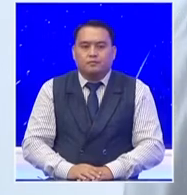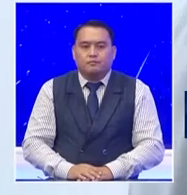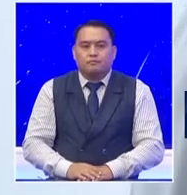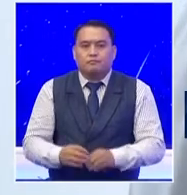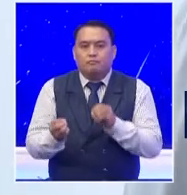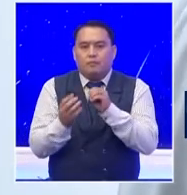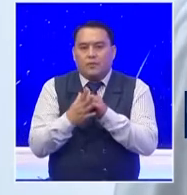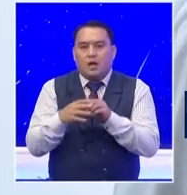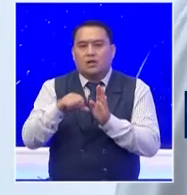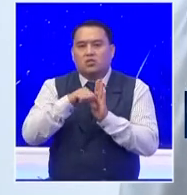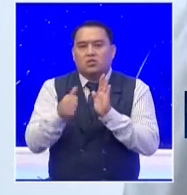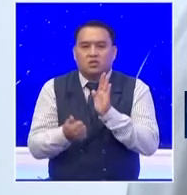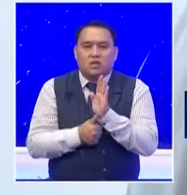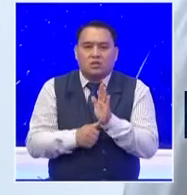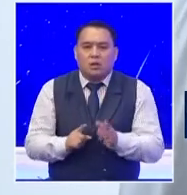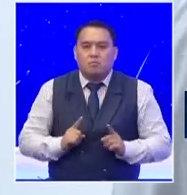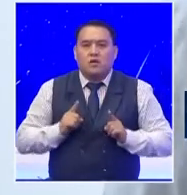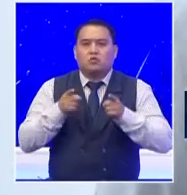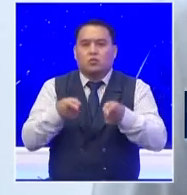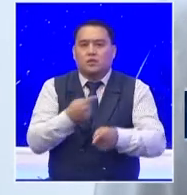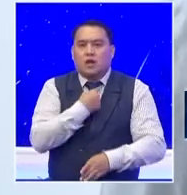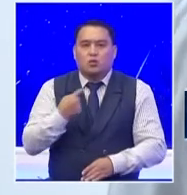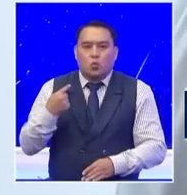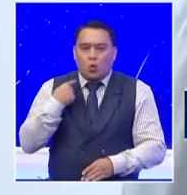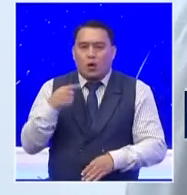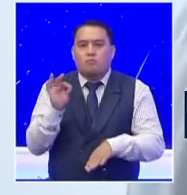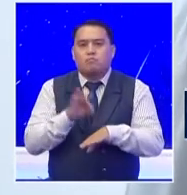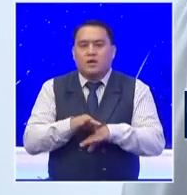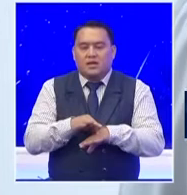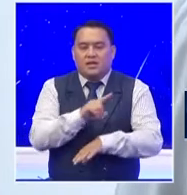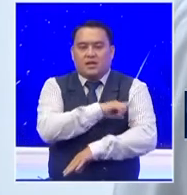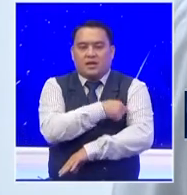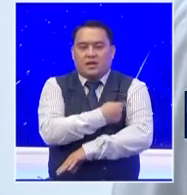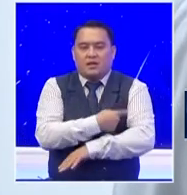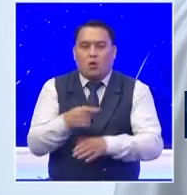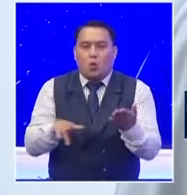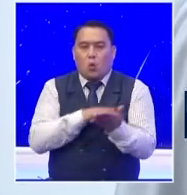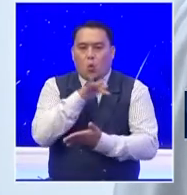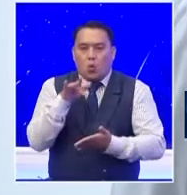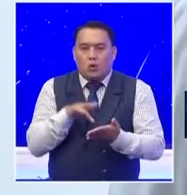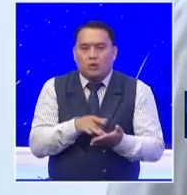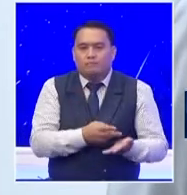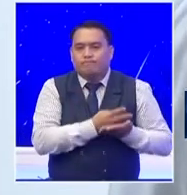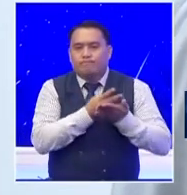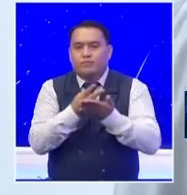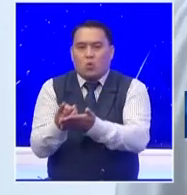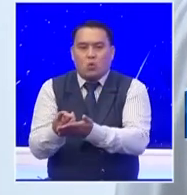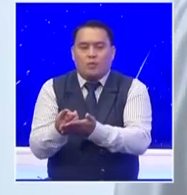15-16 числа июня начали поступать талдыкурганские больные из города Талдыкургана и из других